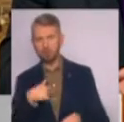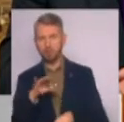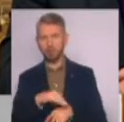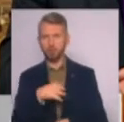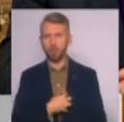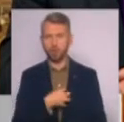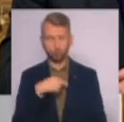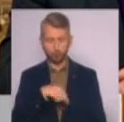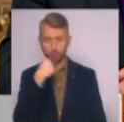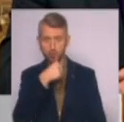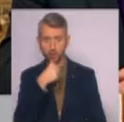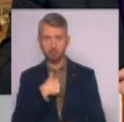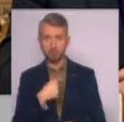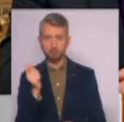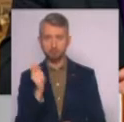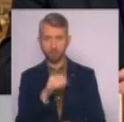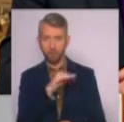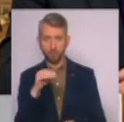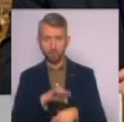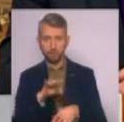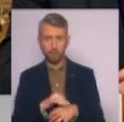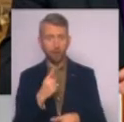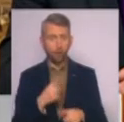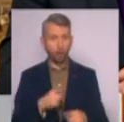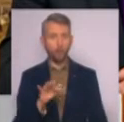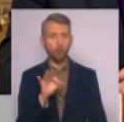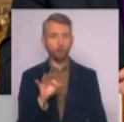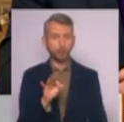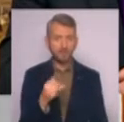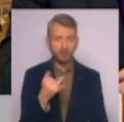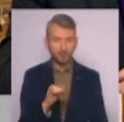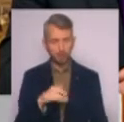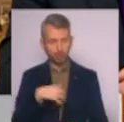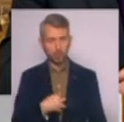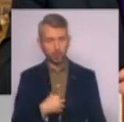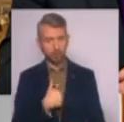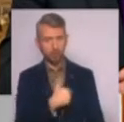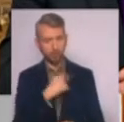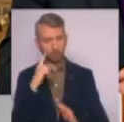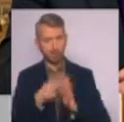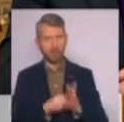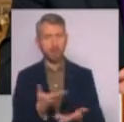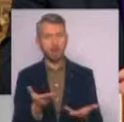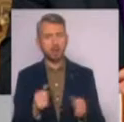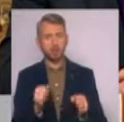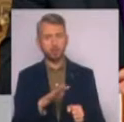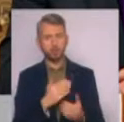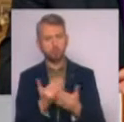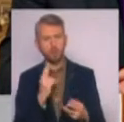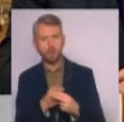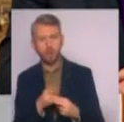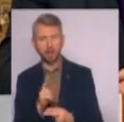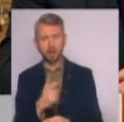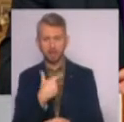мені поставили діагноз острий обструктивний бронхіт. Я б хотіла знати, от яка може бути профілактика, як